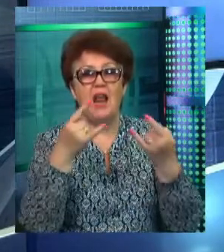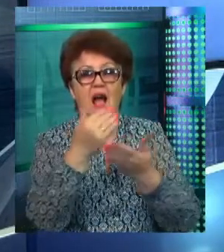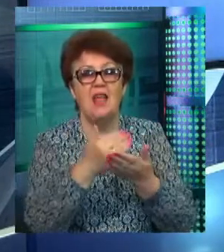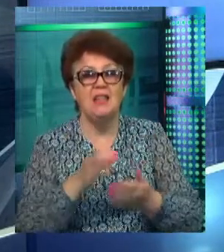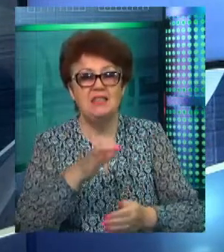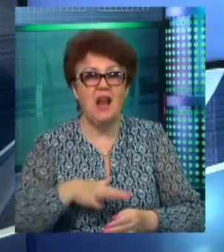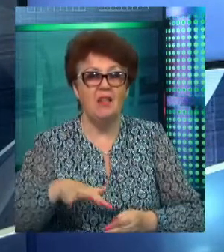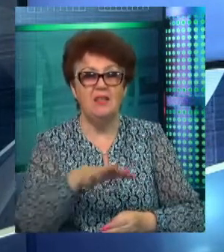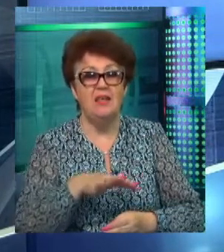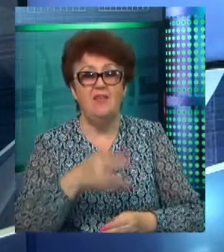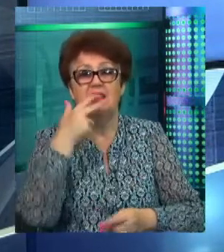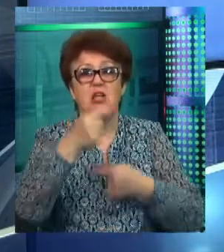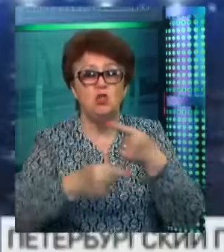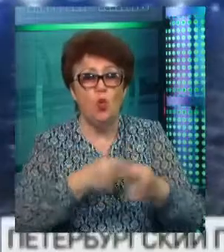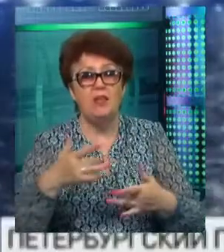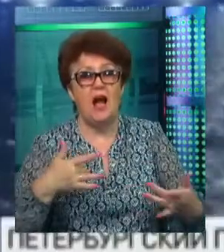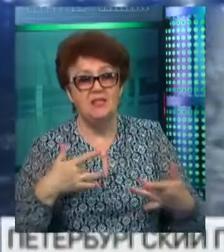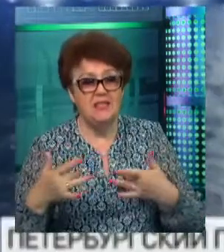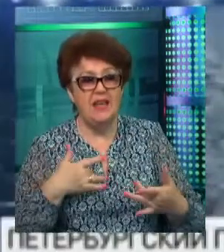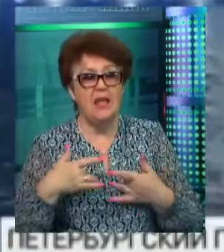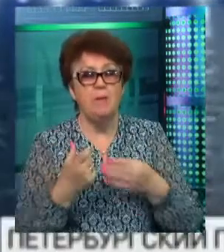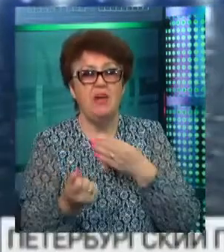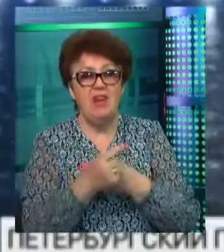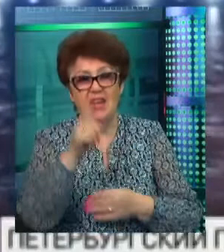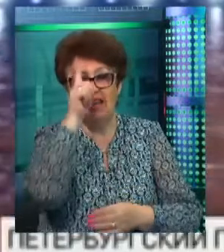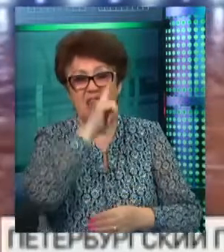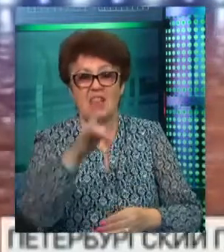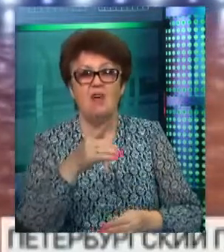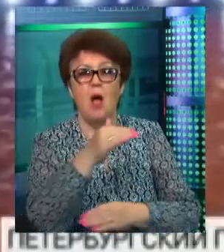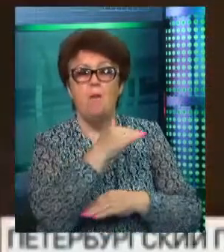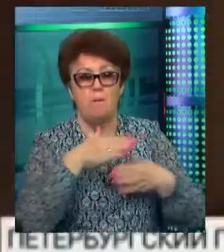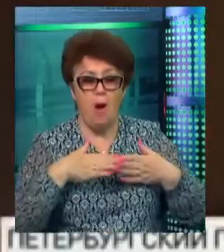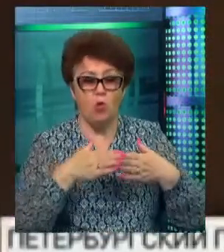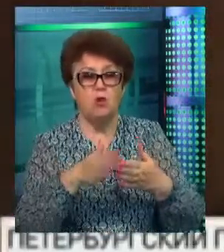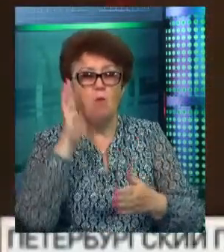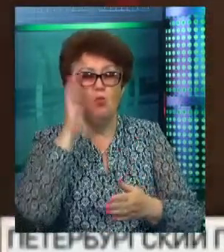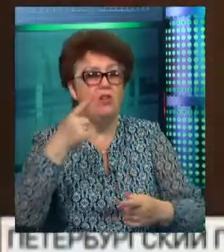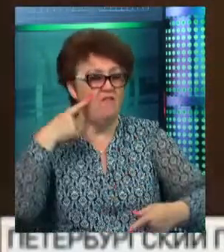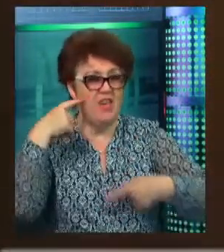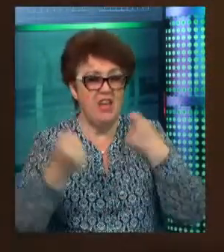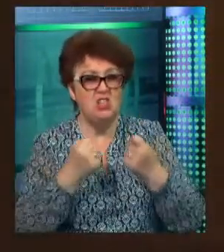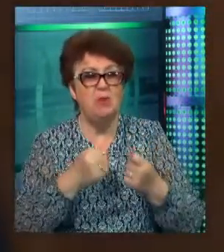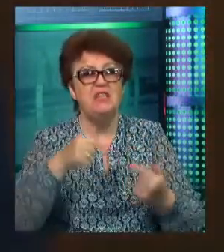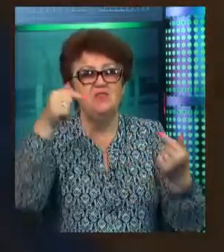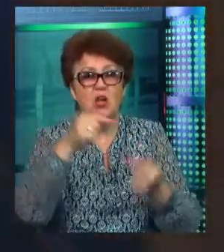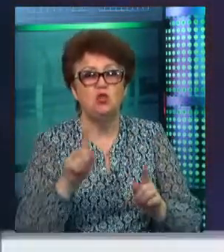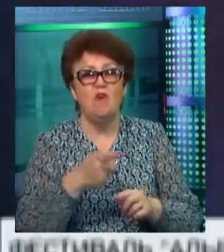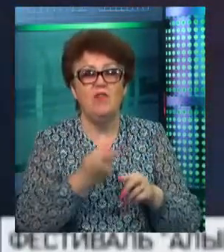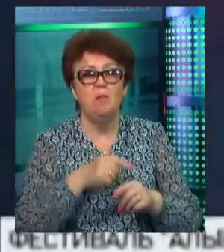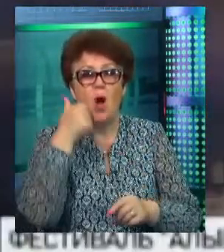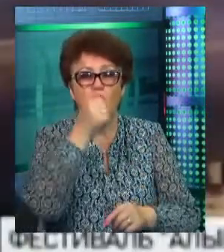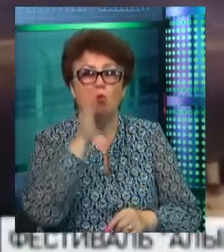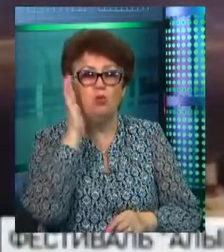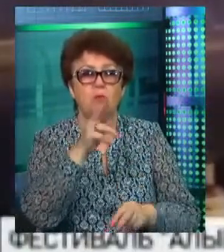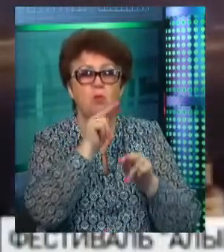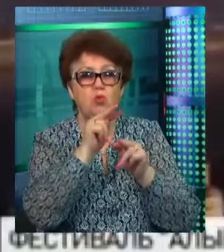страны традиционный концерт ее появления легендарного парусника будут фееричные символично что в этом году мы будем